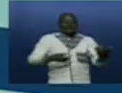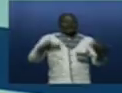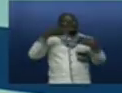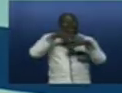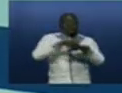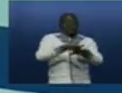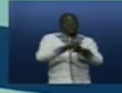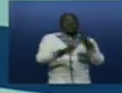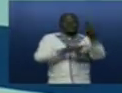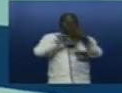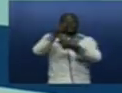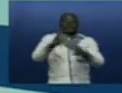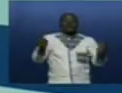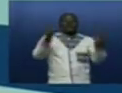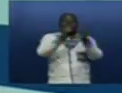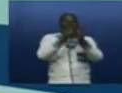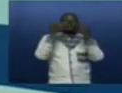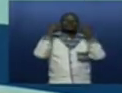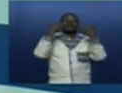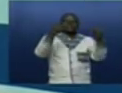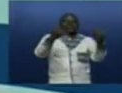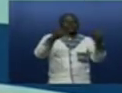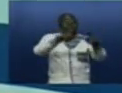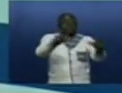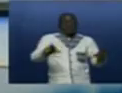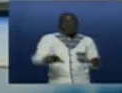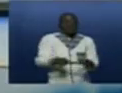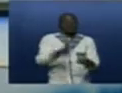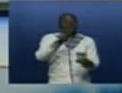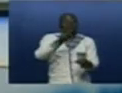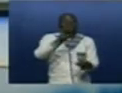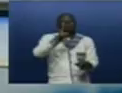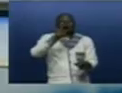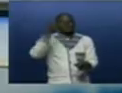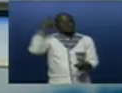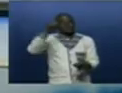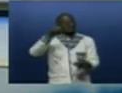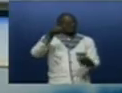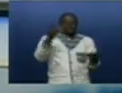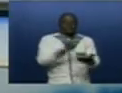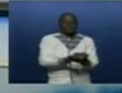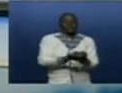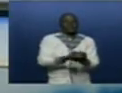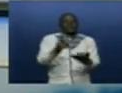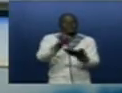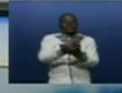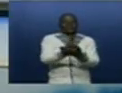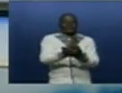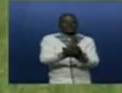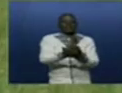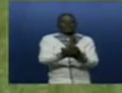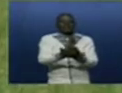une rencontre d'information a lieu à Kongoussi sur les ambitions que l'on a pour le lac Bam. On suit le compte-rendu de Daouda Ouattara et Yolande